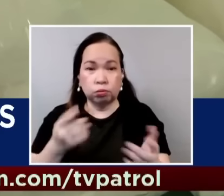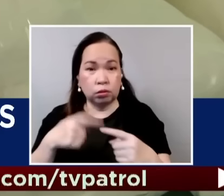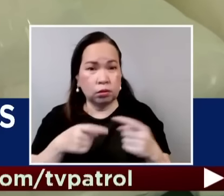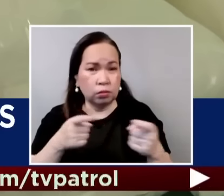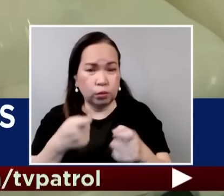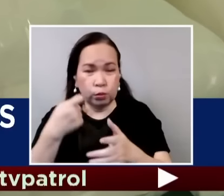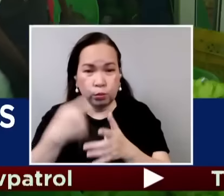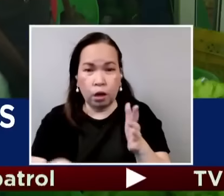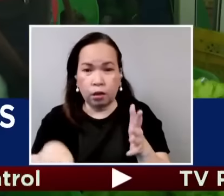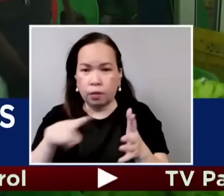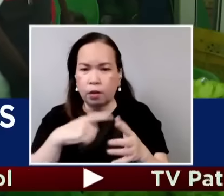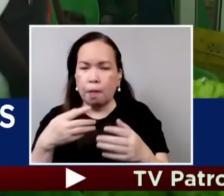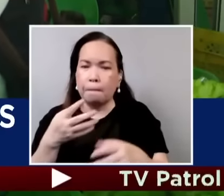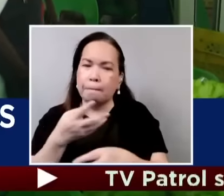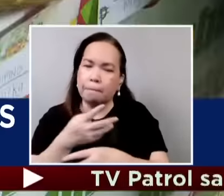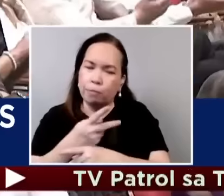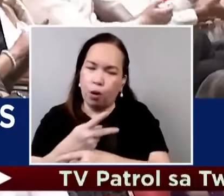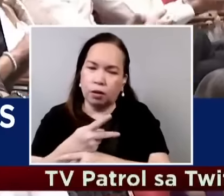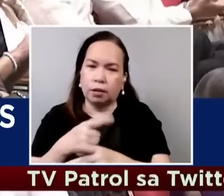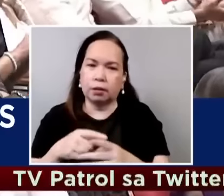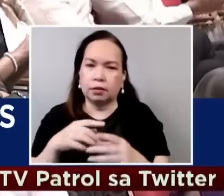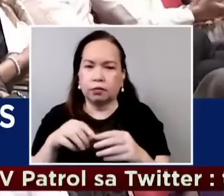mga agricultural products.